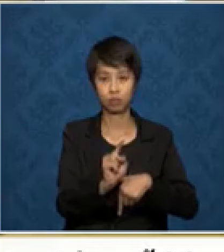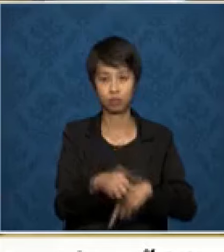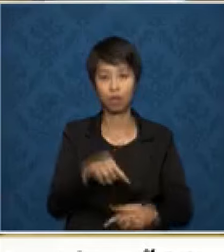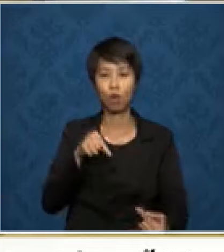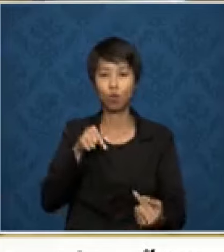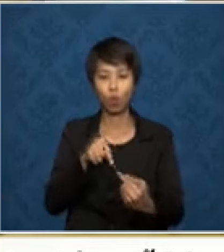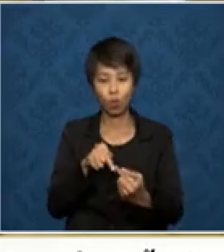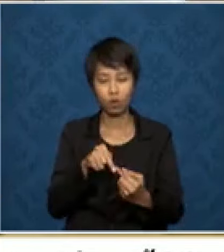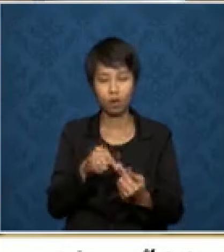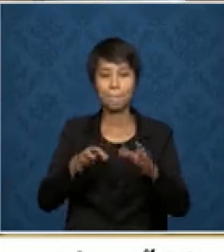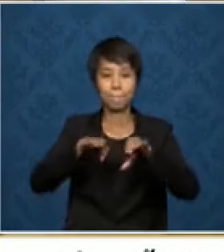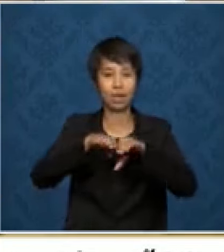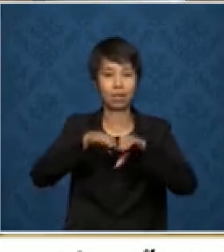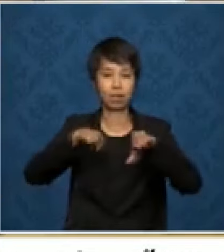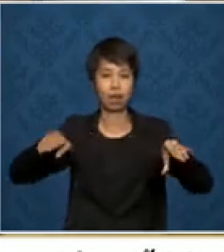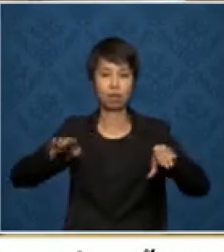2